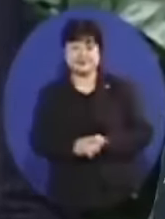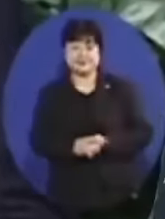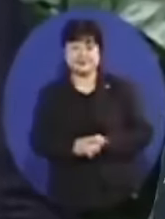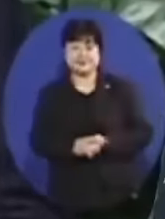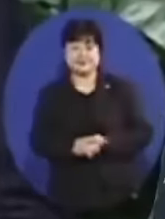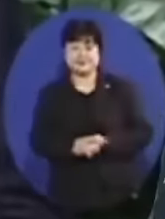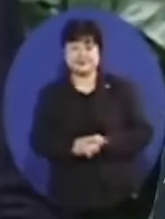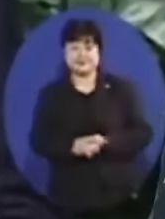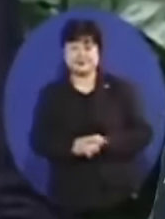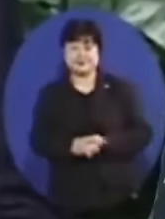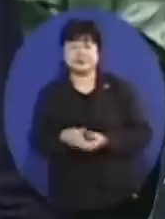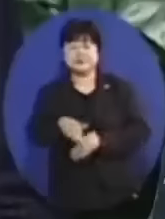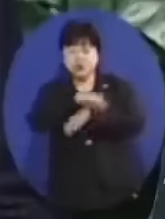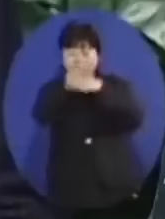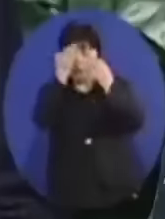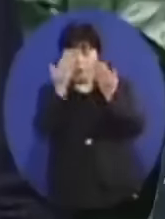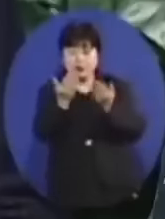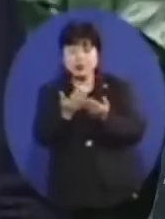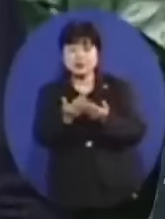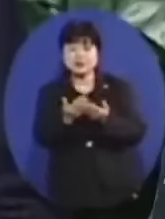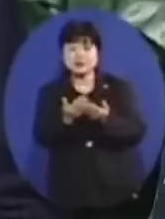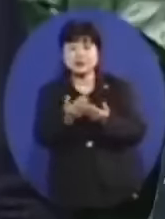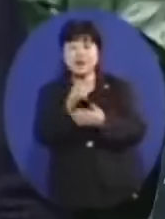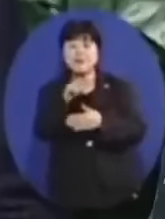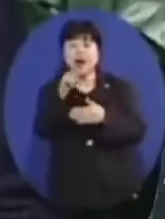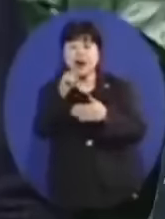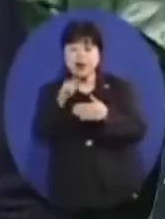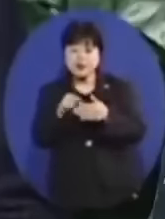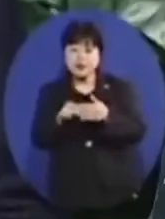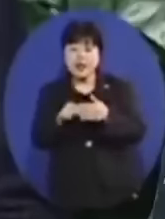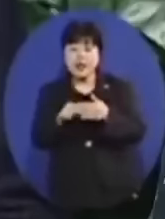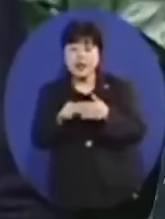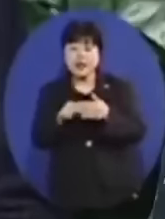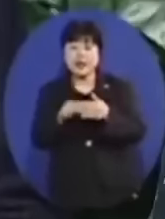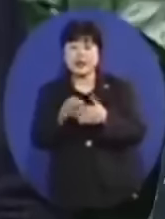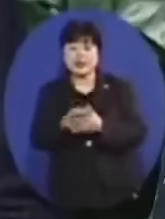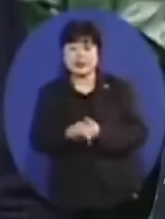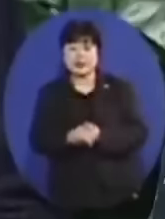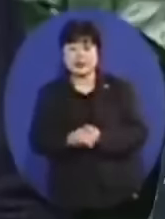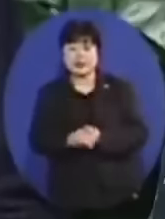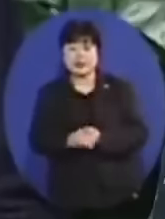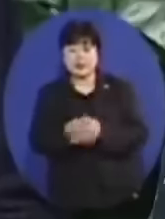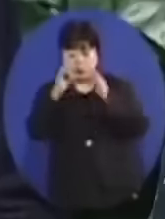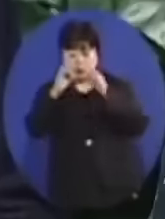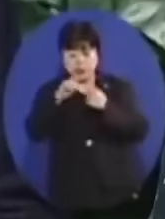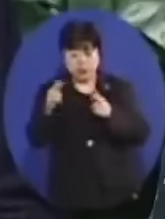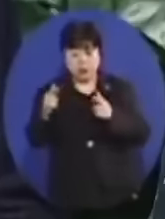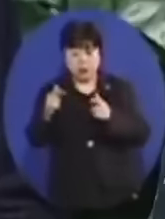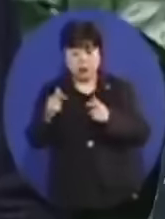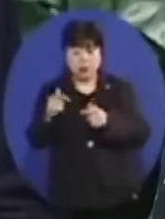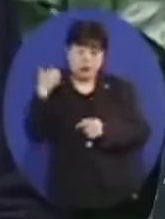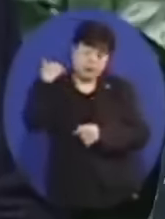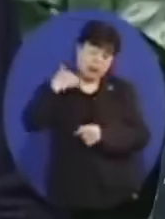그 대다수의 원인은 마음속에 그것이 눈에 안 보이게 있다가